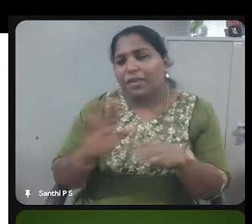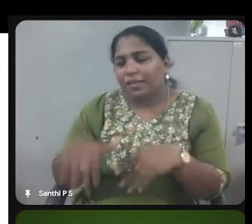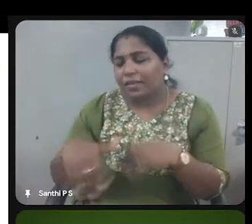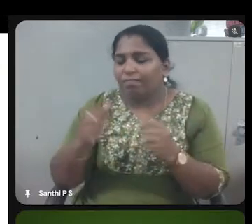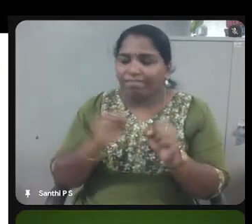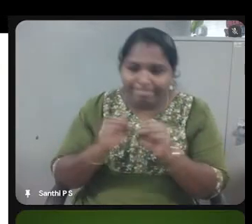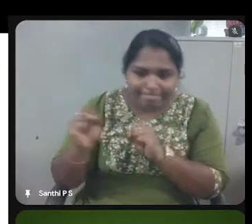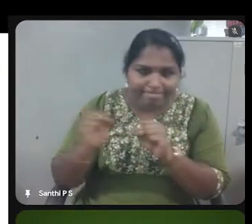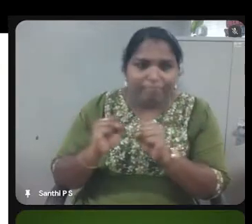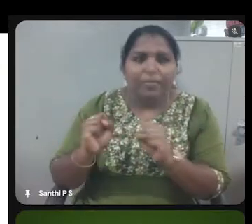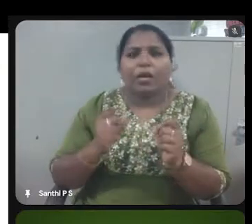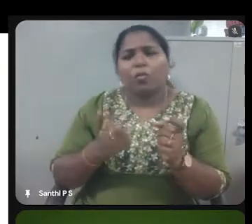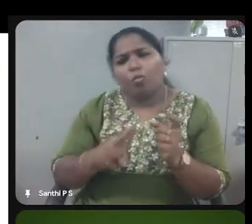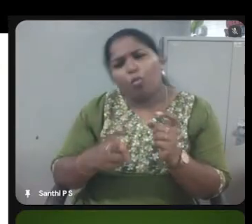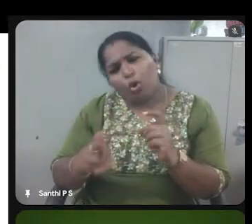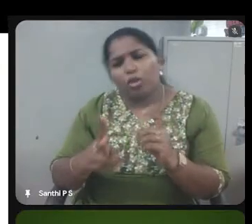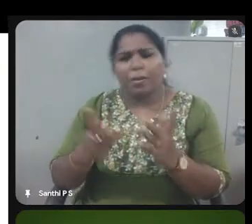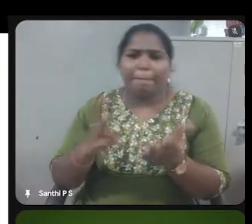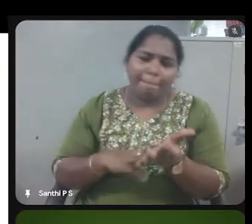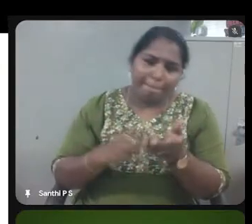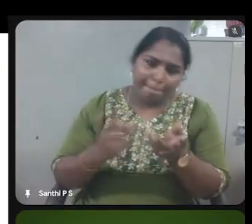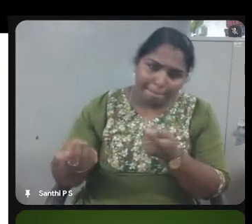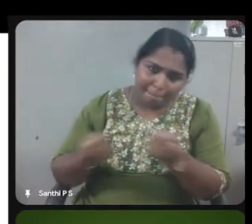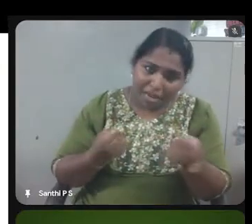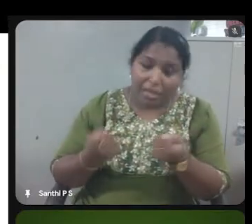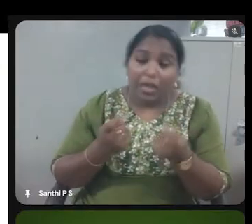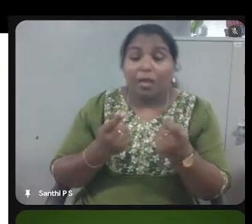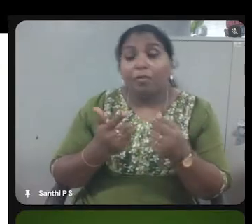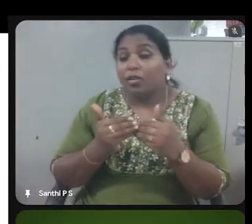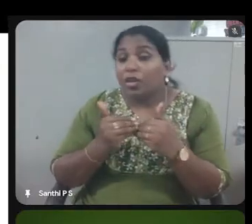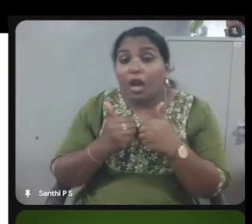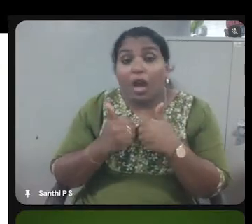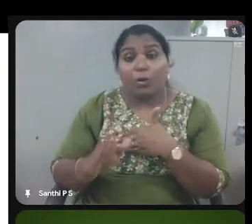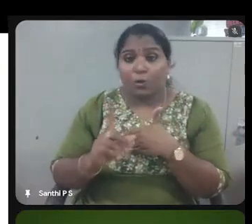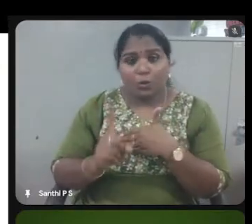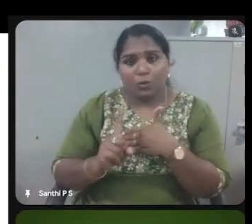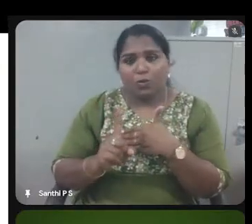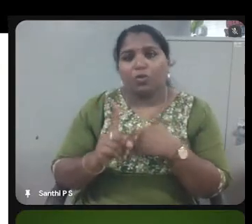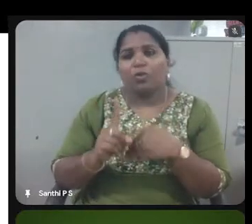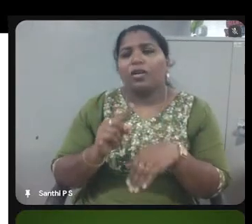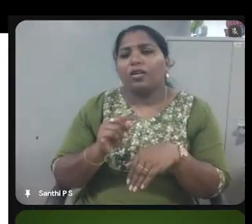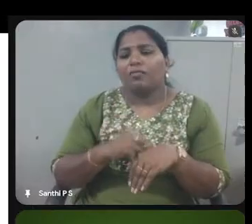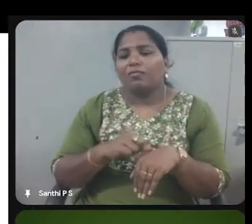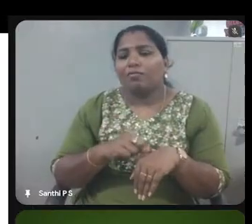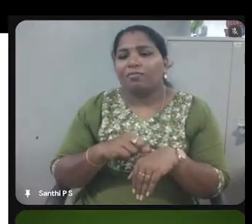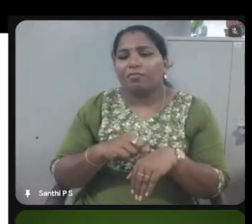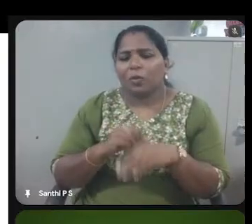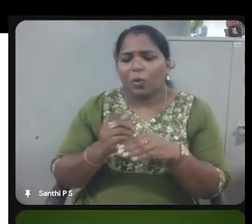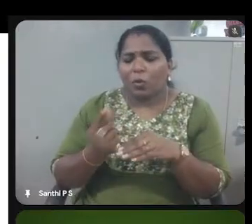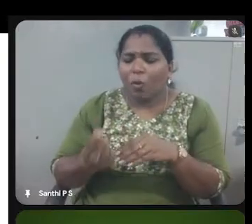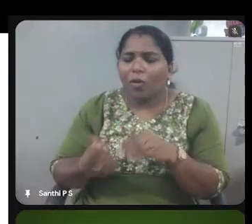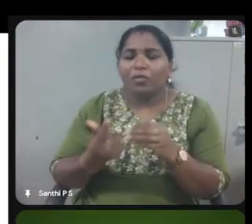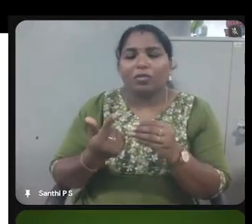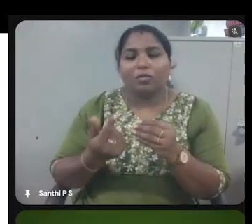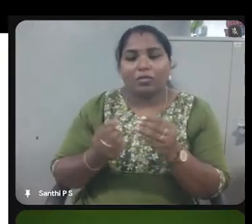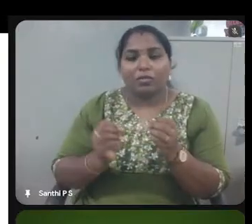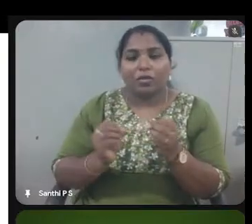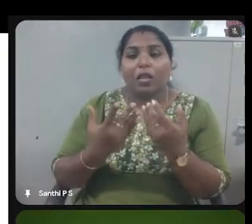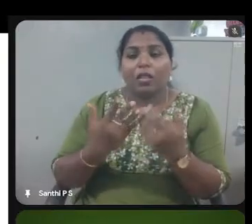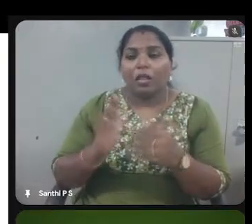കുട്ടി കാണുന്നതിൽ വലിയ പ്രശ്നങ്ങൾ ഉണ്ടാവില്ല. പക്ഷെ അത് എപ്പോഴും കൺട്രോൾ ആയി. നമ്മൾ കുറച്ചെന്ന് പറഞ്ഞിട്ടായിരിക്കും തുടങ്ങുക. പക്ഷെ കുട്ടി